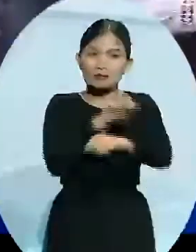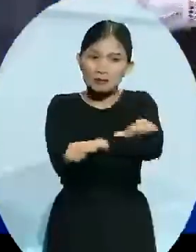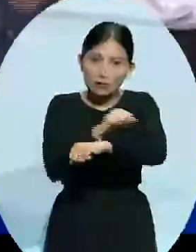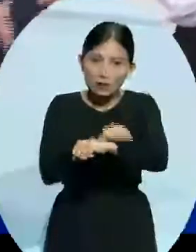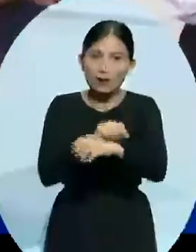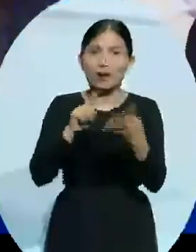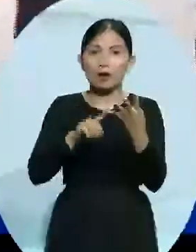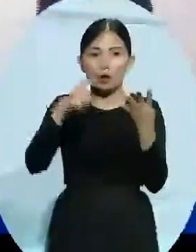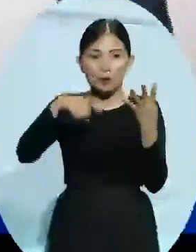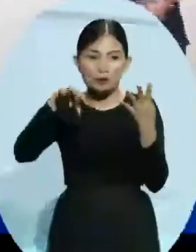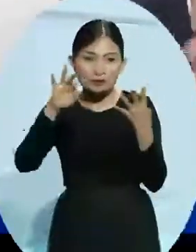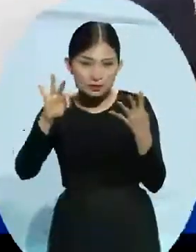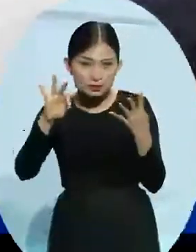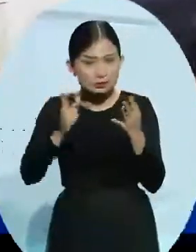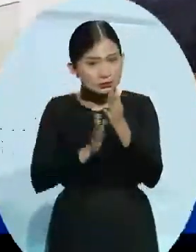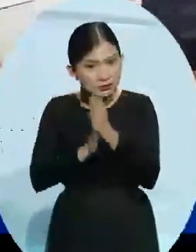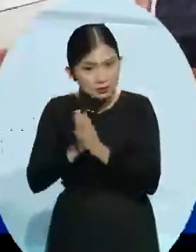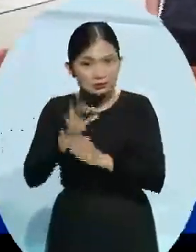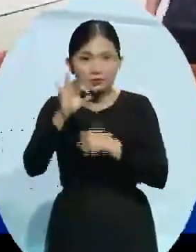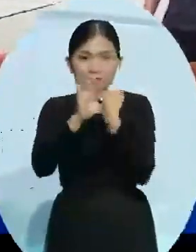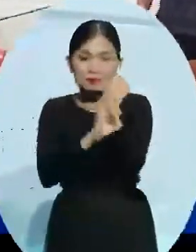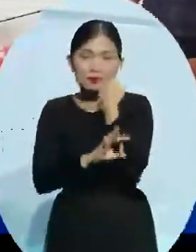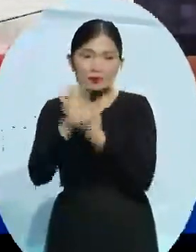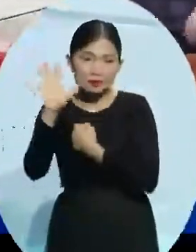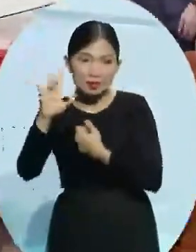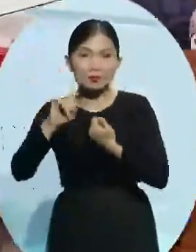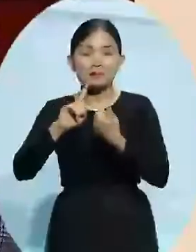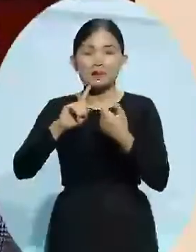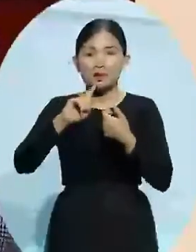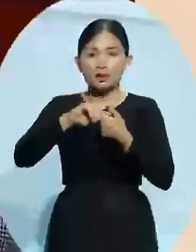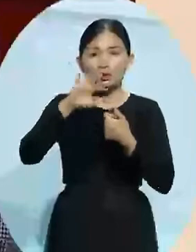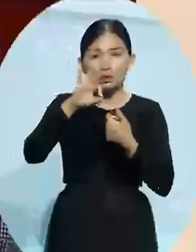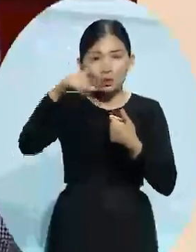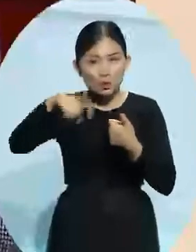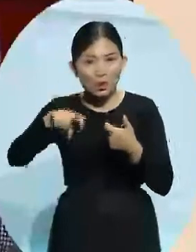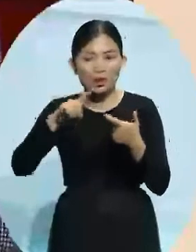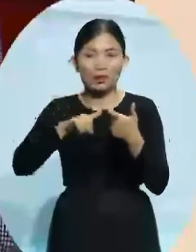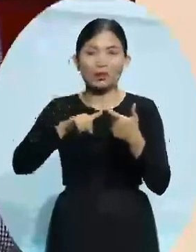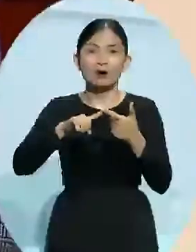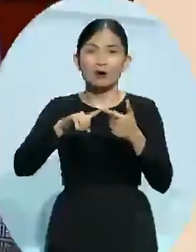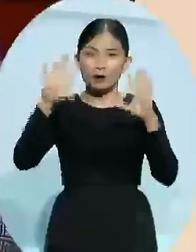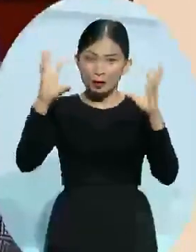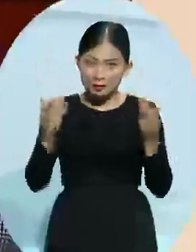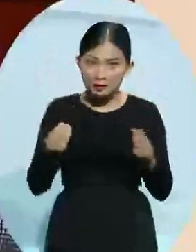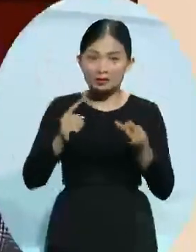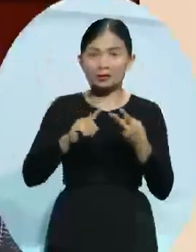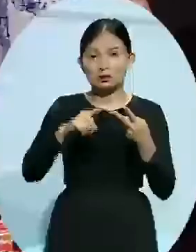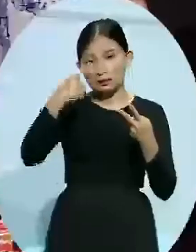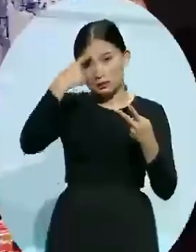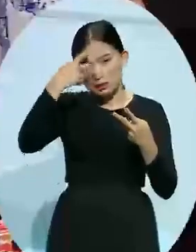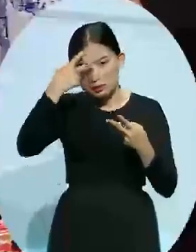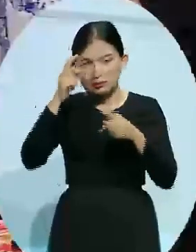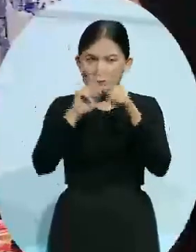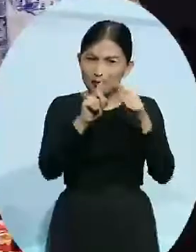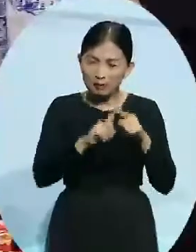nhà mới. 5 tỉnh tiếp theo là Hà Giang, Tuyên Quang, Quảng Bình, Kon Tum và Tây Ninh. Mỗi tỉnh sẽ được ban tổ chức xây tặng 40 căn nhà đại